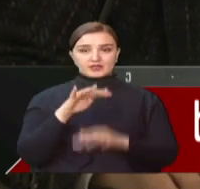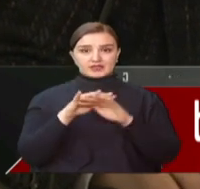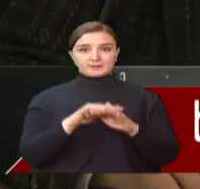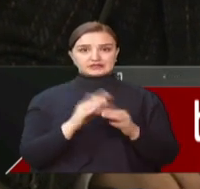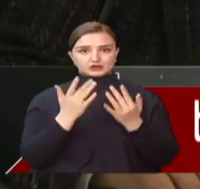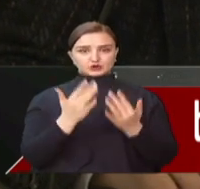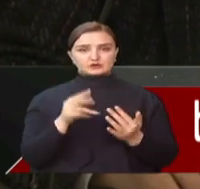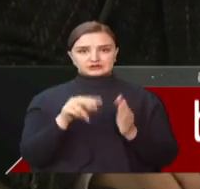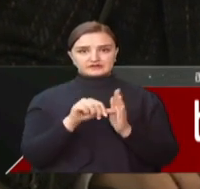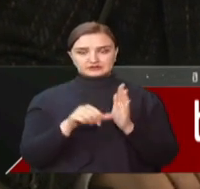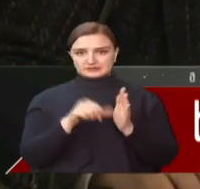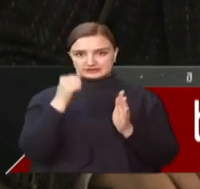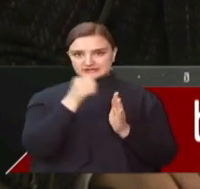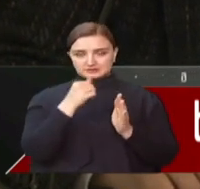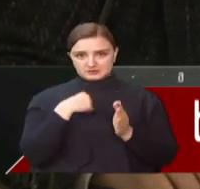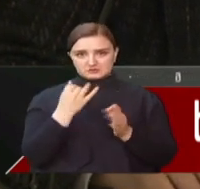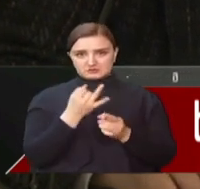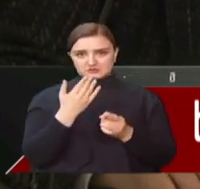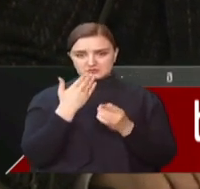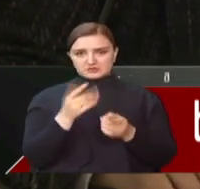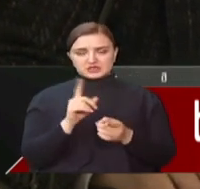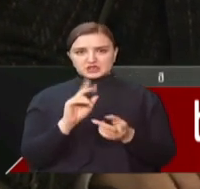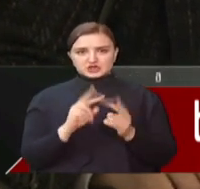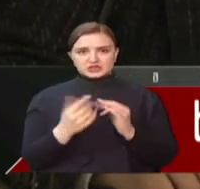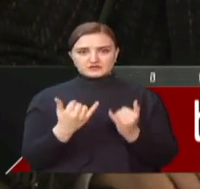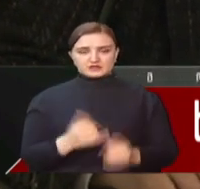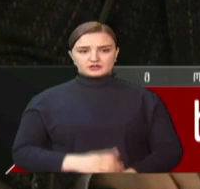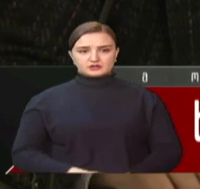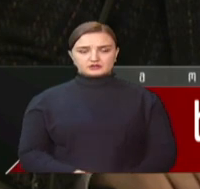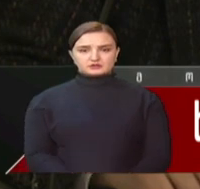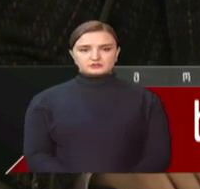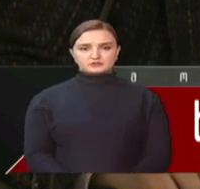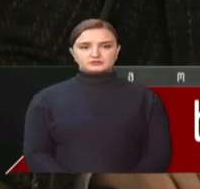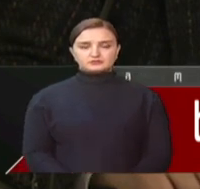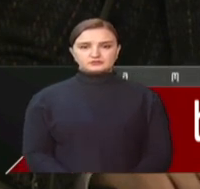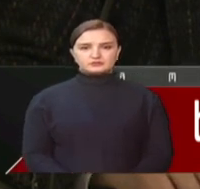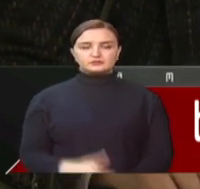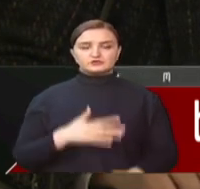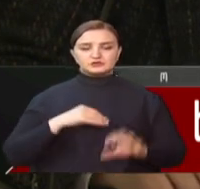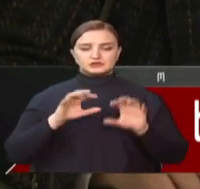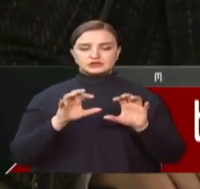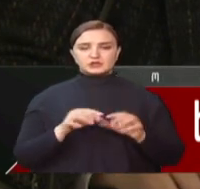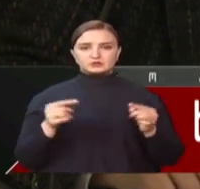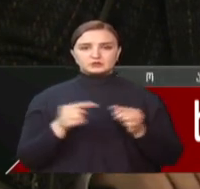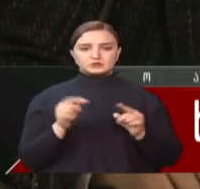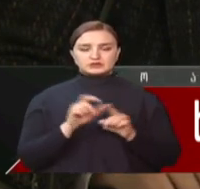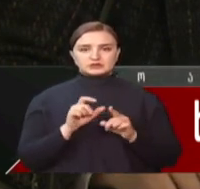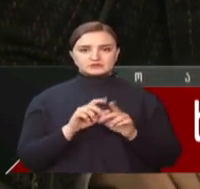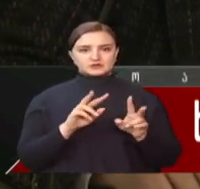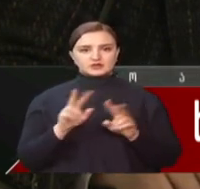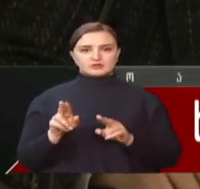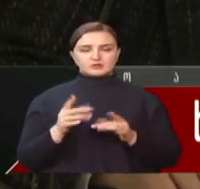ითხოვდა 2016 წელს და მართლა მაინტერესებს რა შეიცვალა დღეს. Ჩვენი კანონპროექტი სიტყვასიტყვით ასახავს ამას,